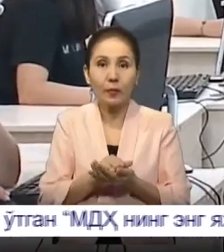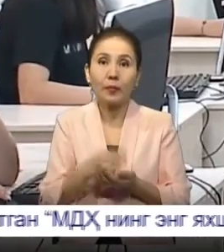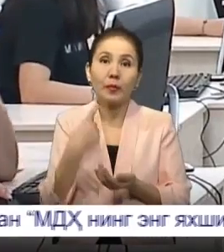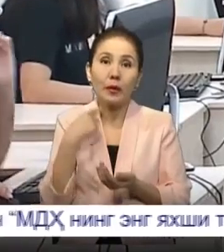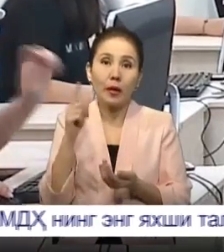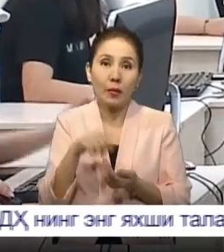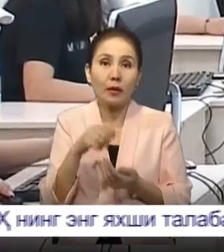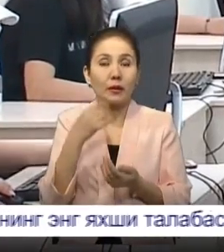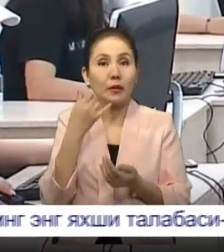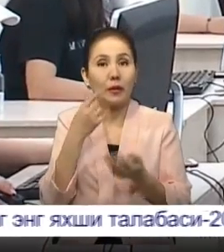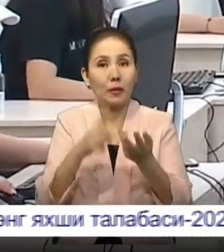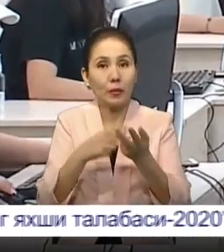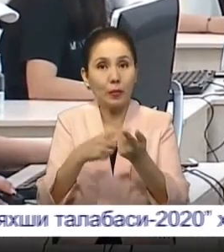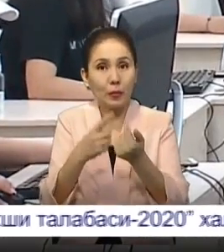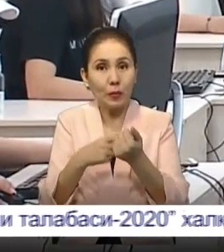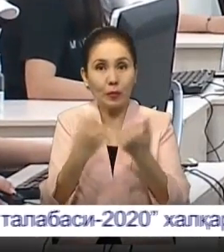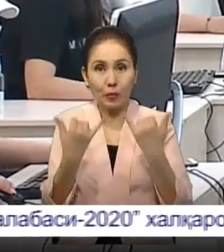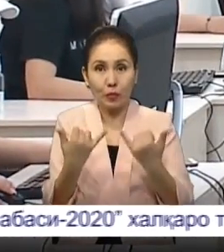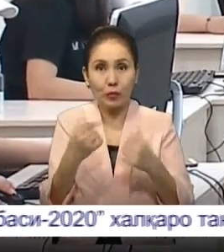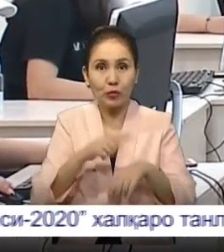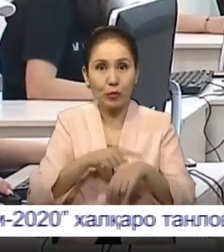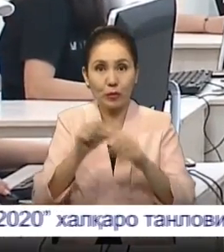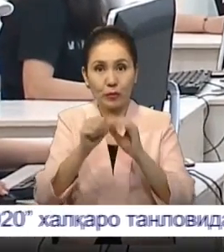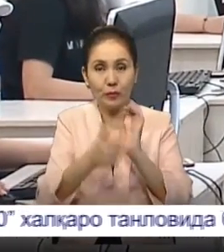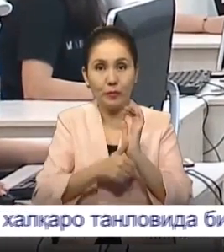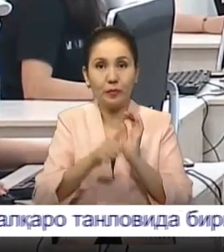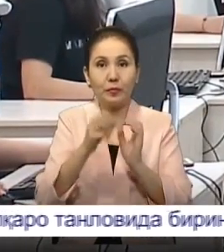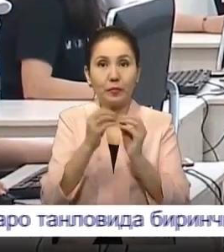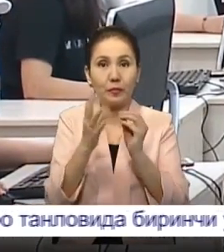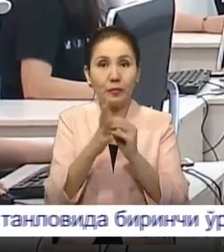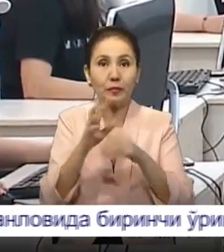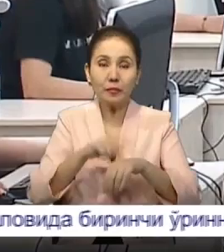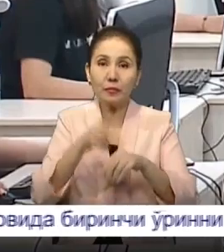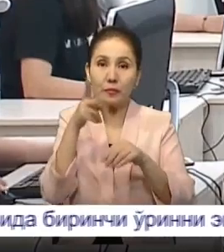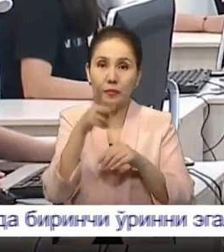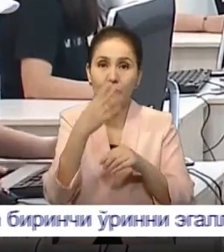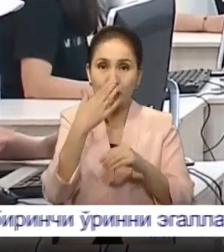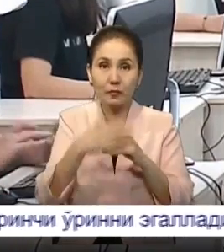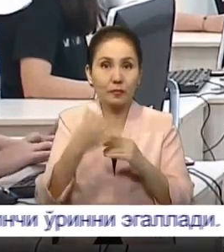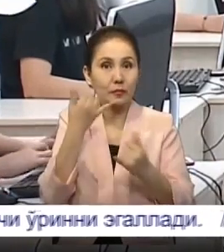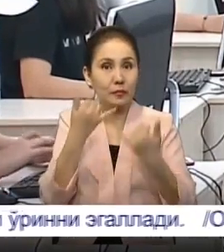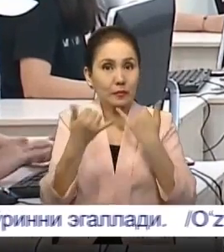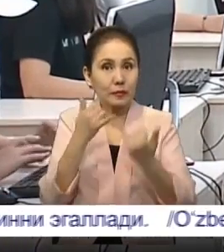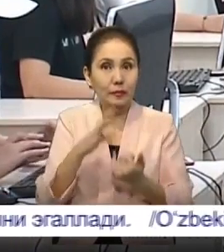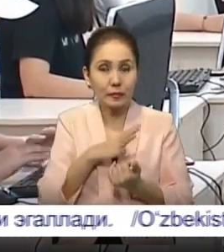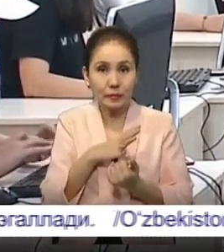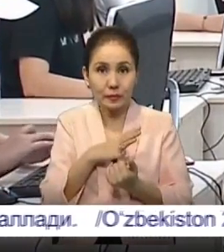raqamlarga murojaat qilamiz. Bugun soat mana 16:15 holatiga ko'ra 2000 ga yaqin qo'ng'iroq qabul qilingan.